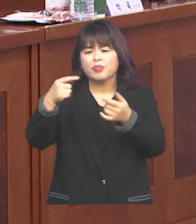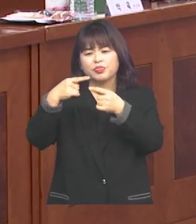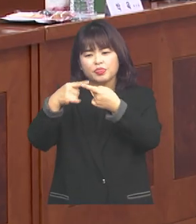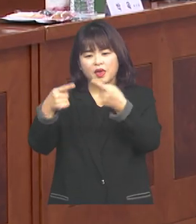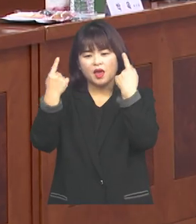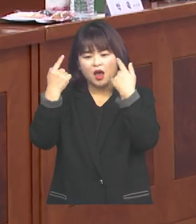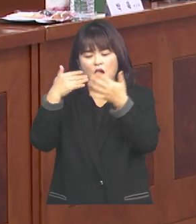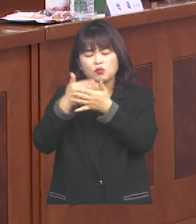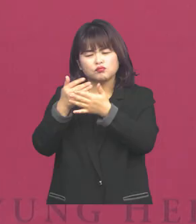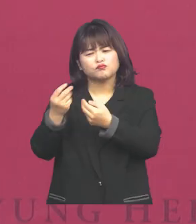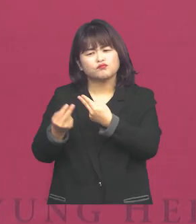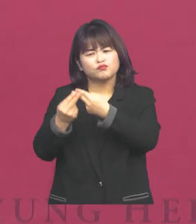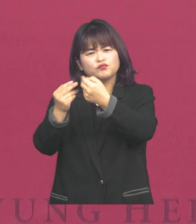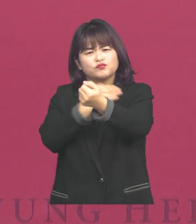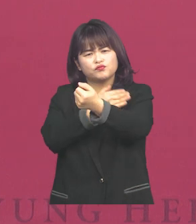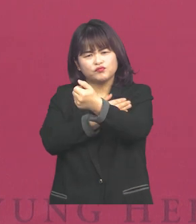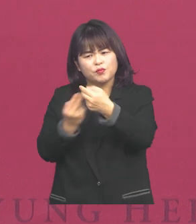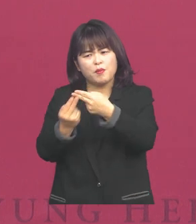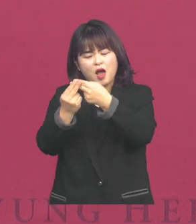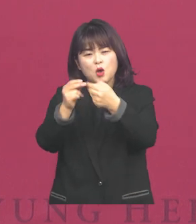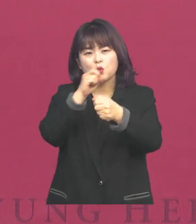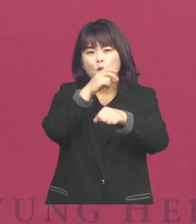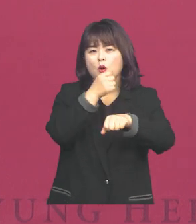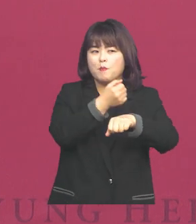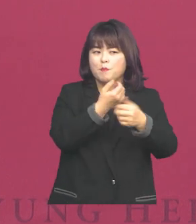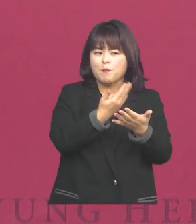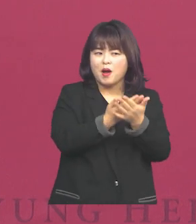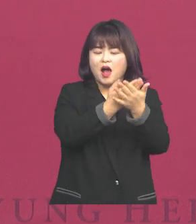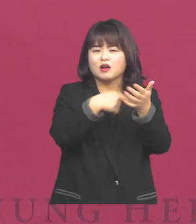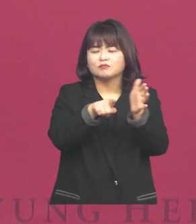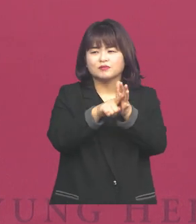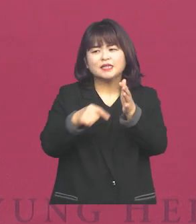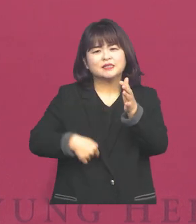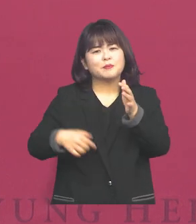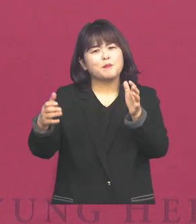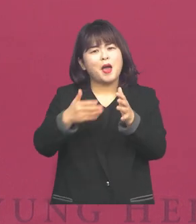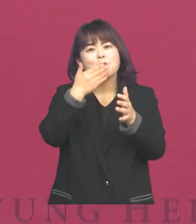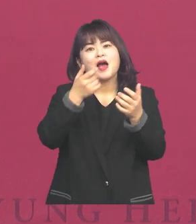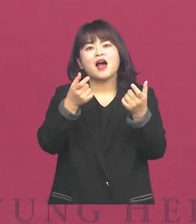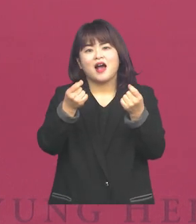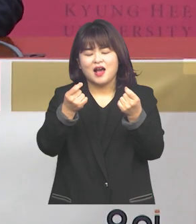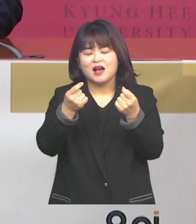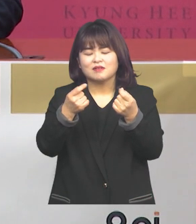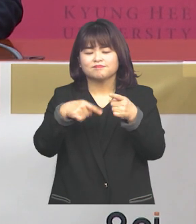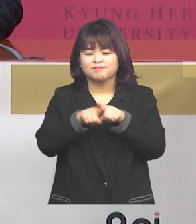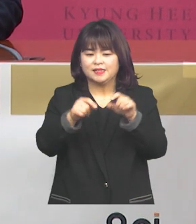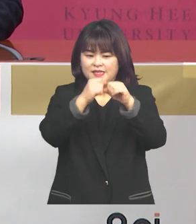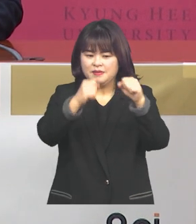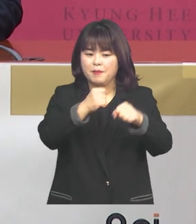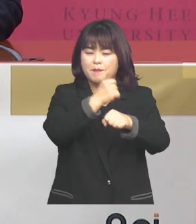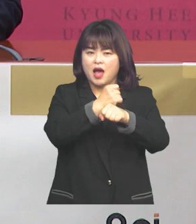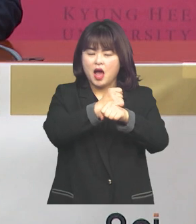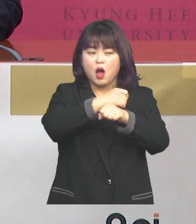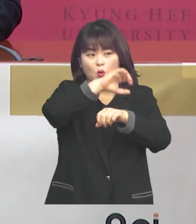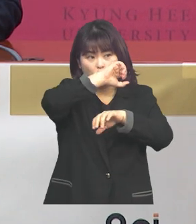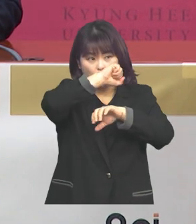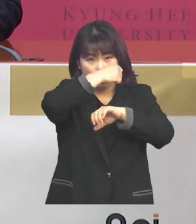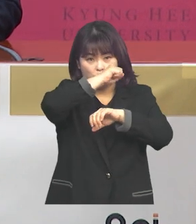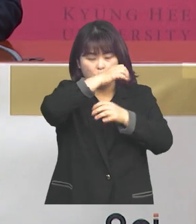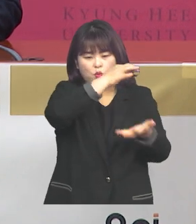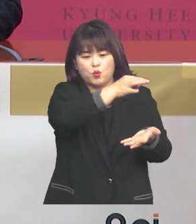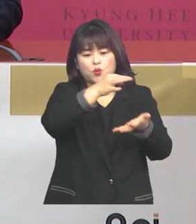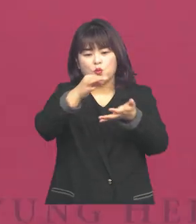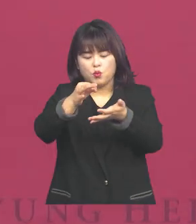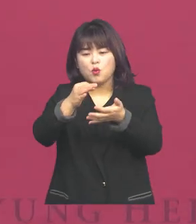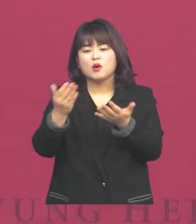그동안 축적한 역량이 용인 발전에 큰 힘이 될 것으로 기대한다며 경희대학교와 함께 협력 시스템을 갖춰 국비를